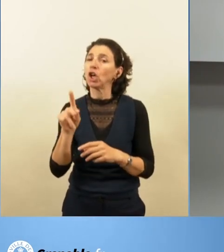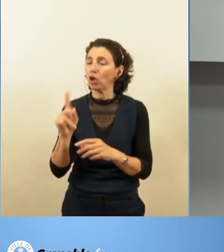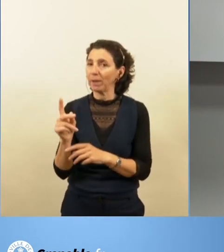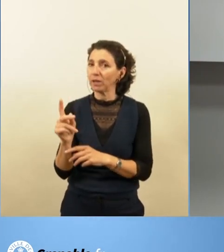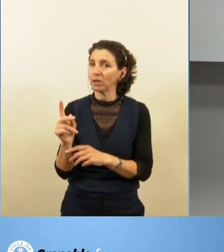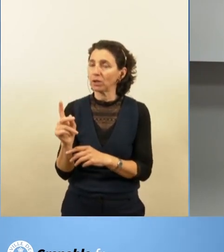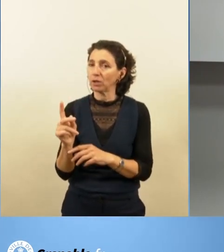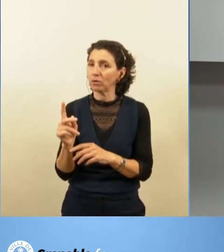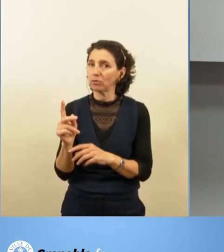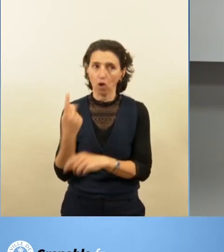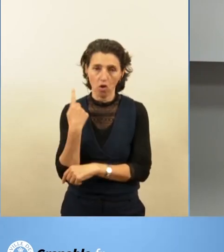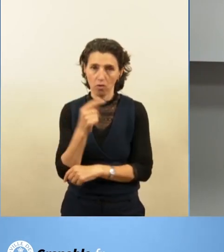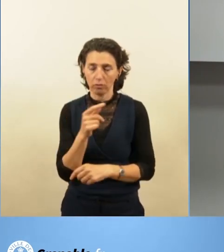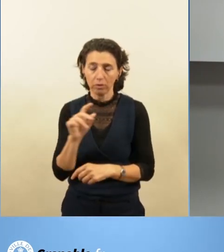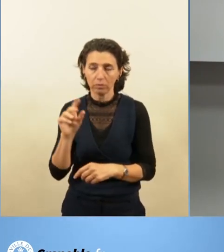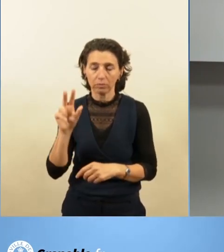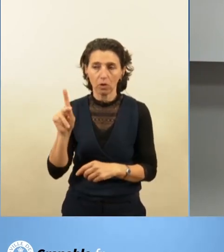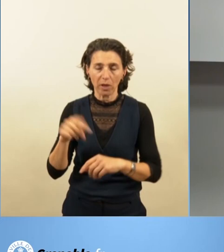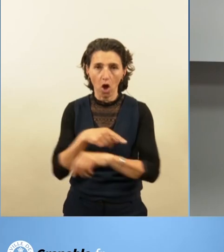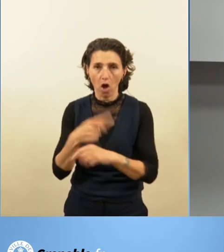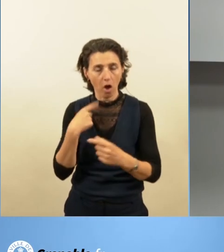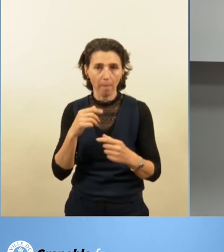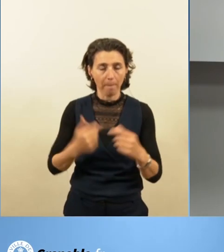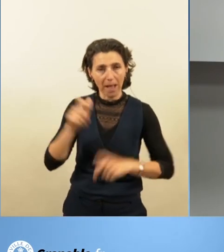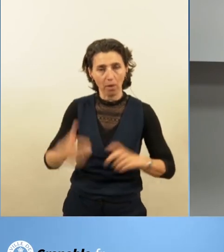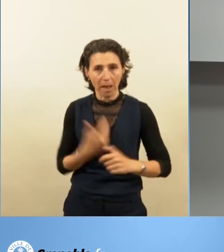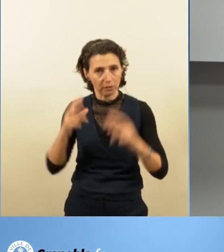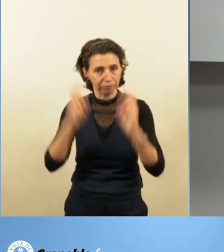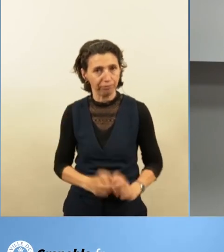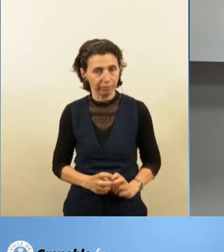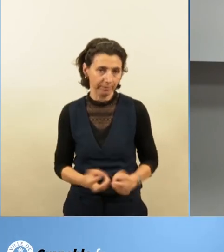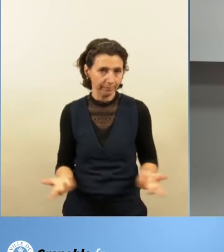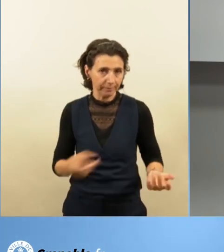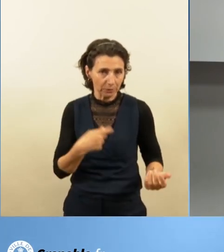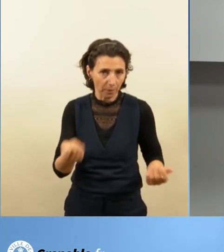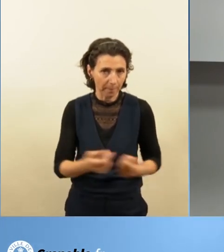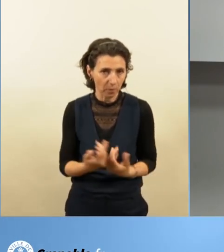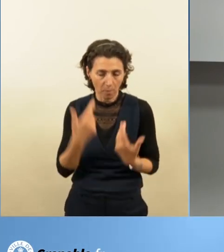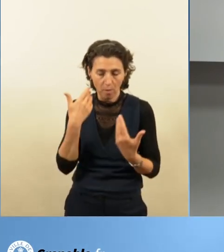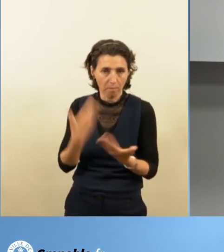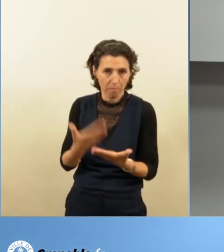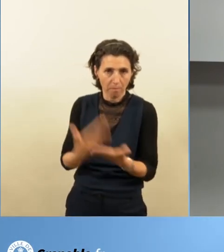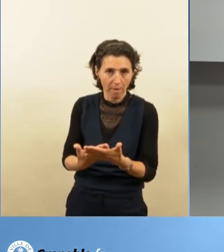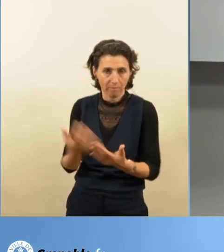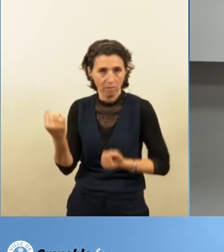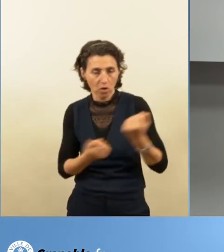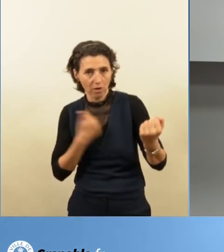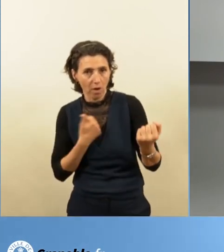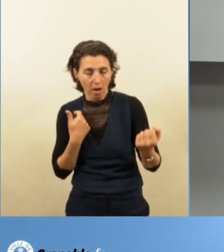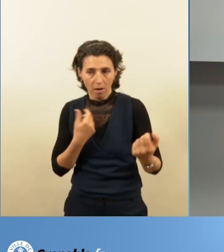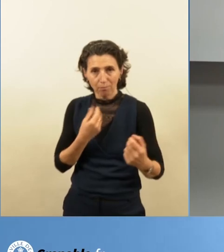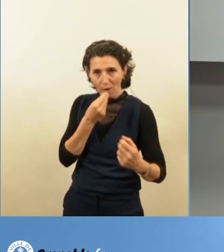accidents provenant des véhicules donc c'est une évidence que la voiture individuelle n'est pas la réponse c'est que